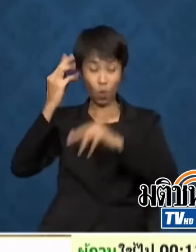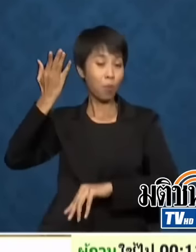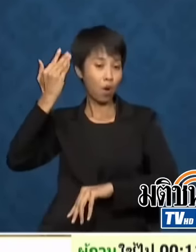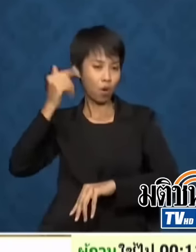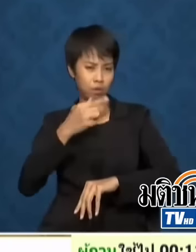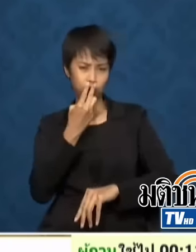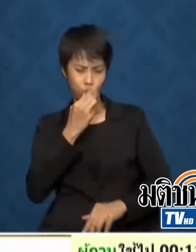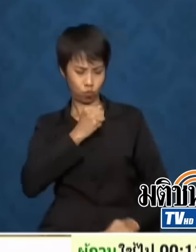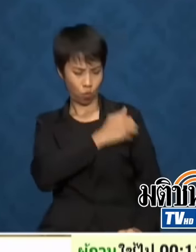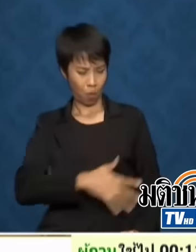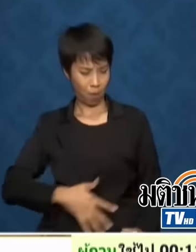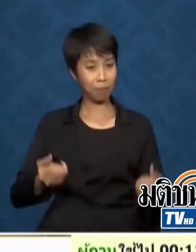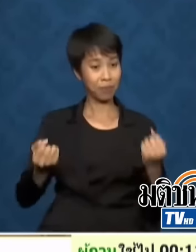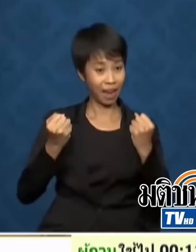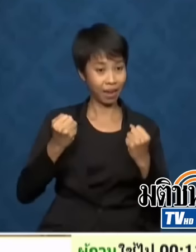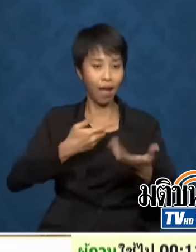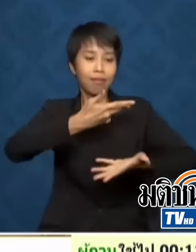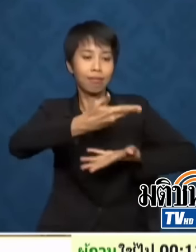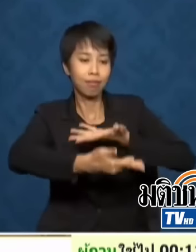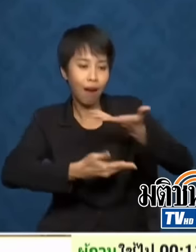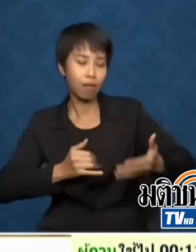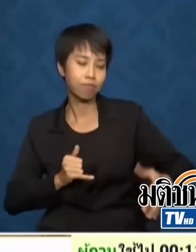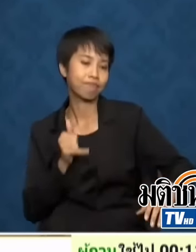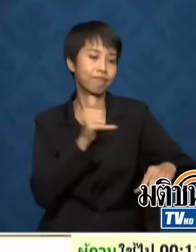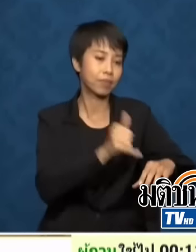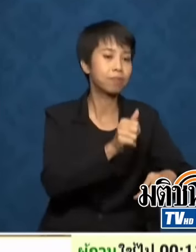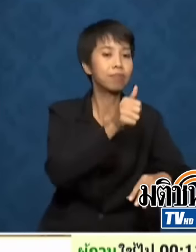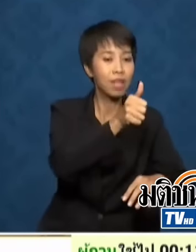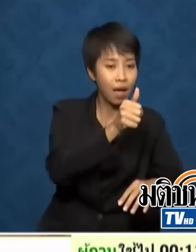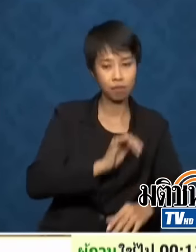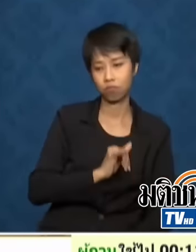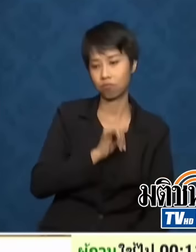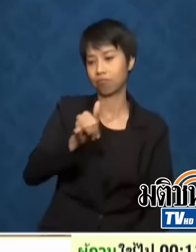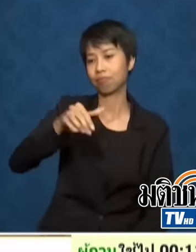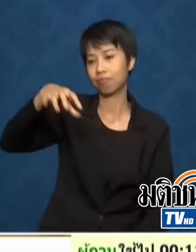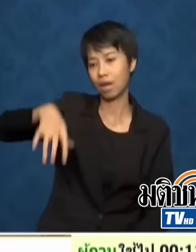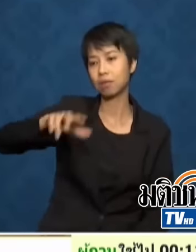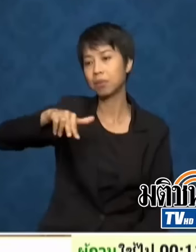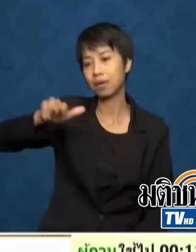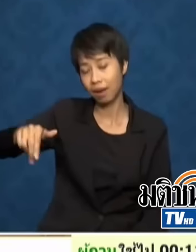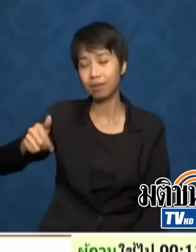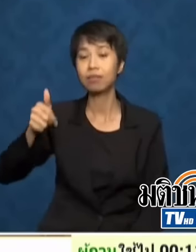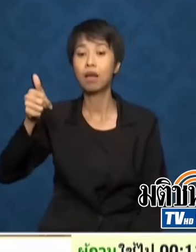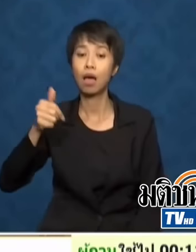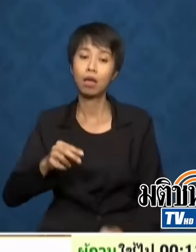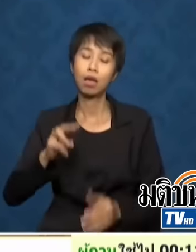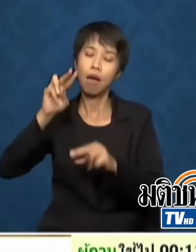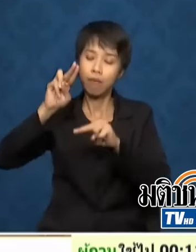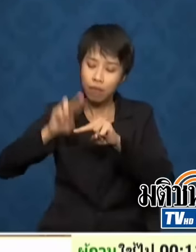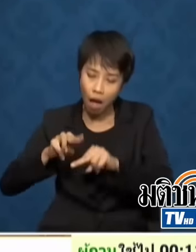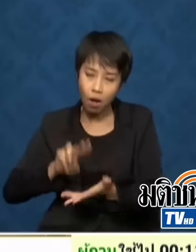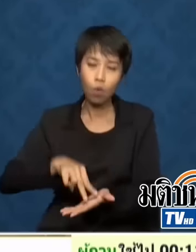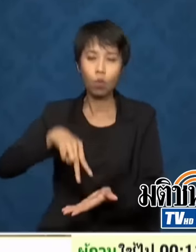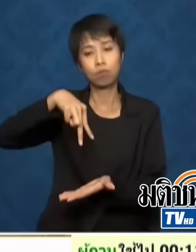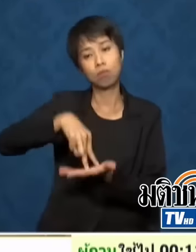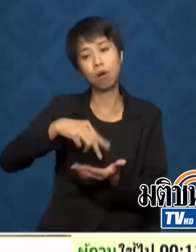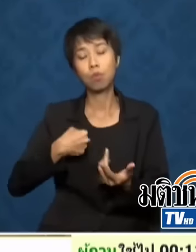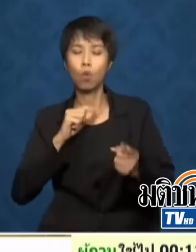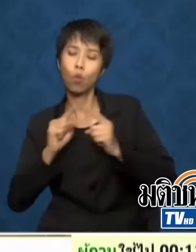งสามารถไปตลาดได้สามารถมาที่พักเพื่อไทยได้สามารถที่จะลุกนั่งพูดคุยกับ